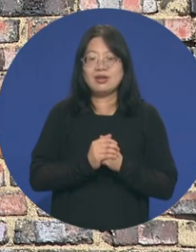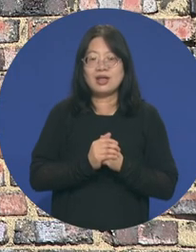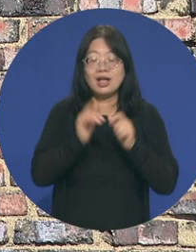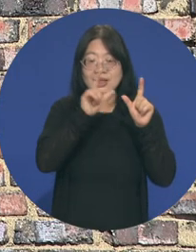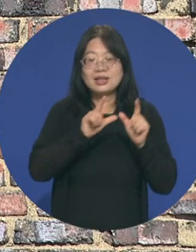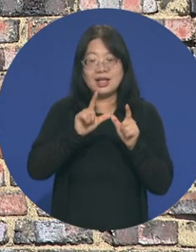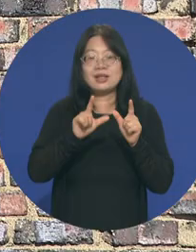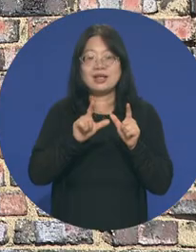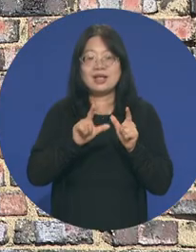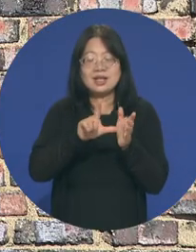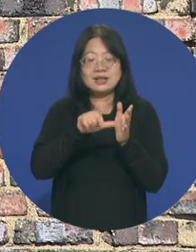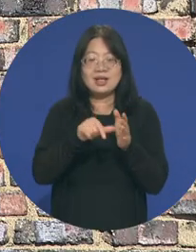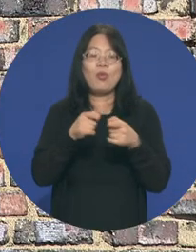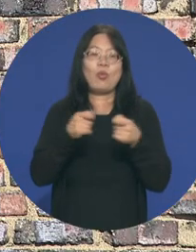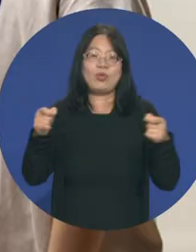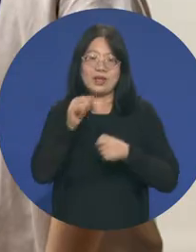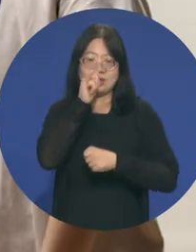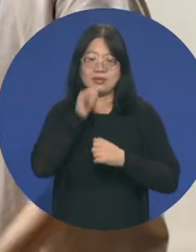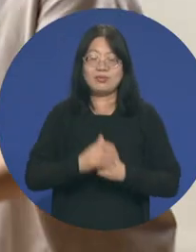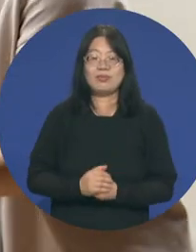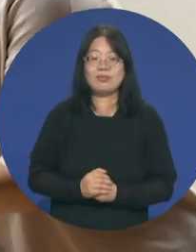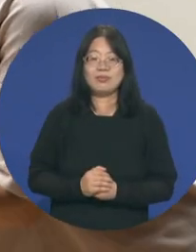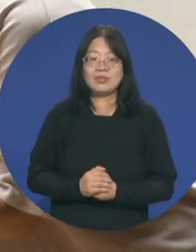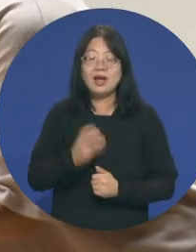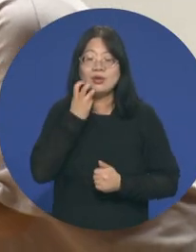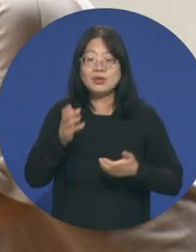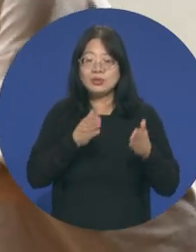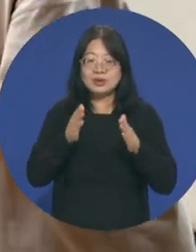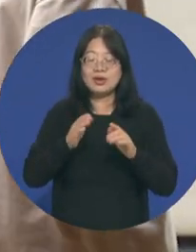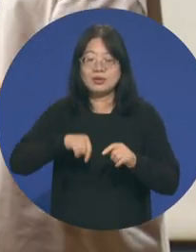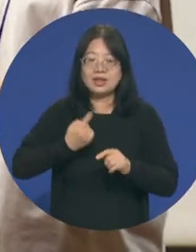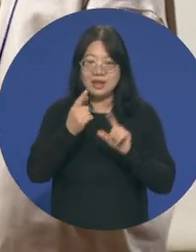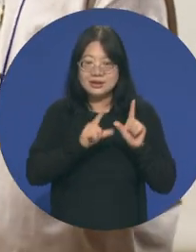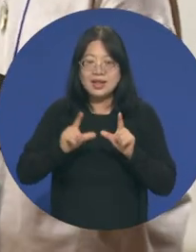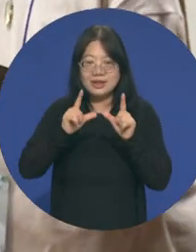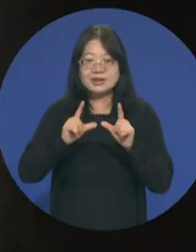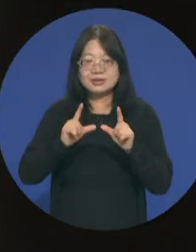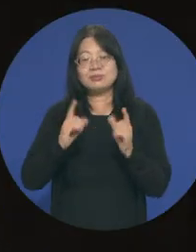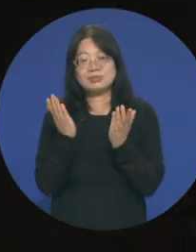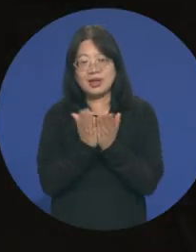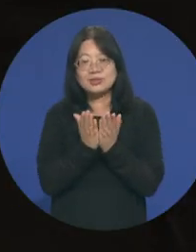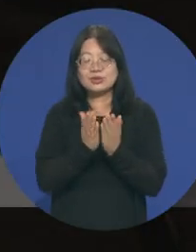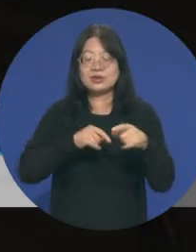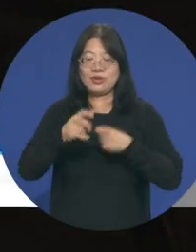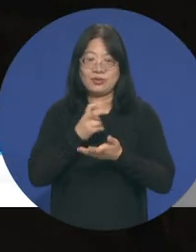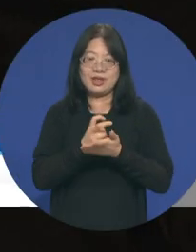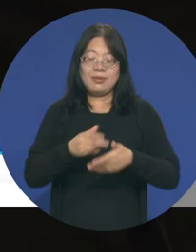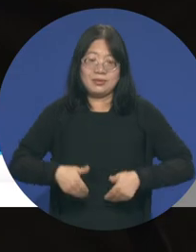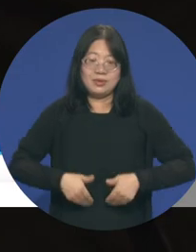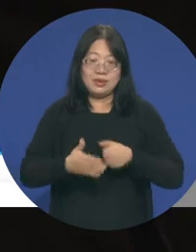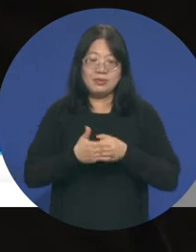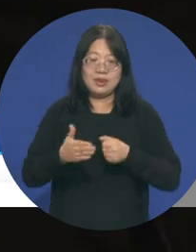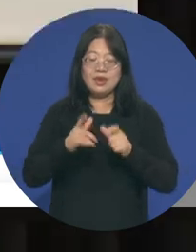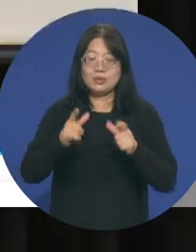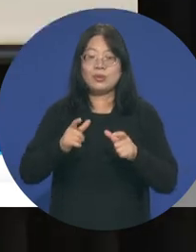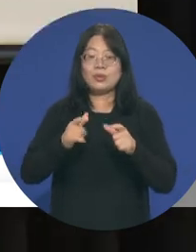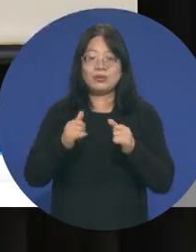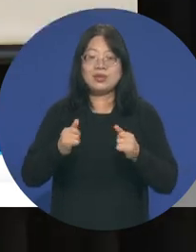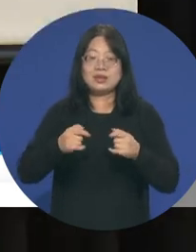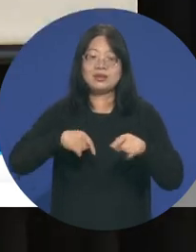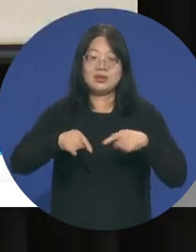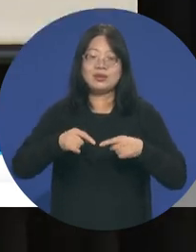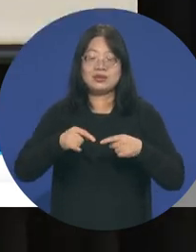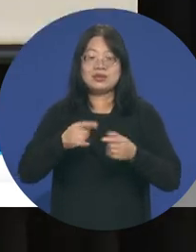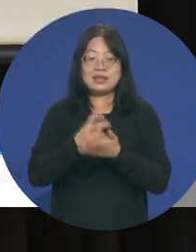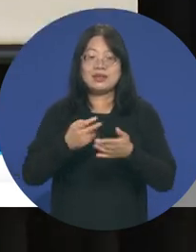기간도 장기화되는 추세입니다. 경기도는 1인 가구 맞춤형 정책의 필요성이 대두됨에 따라 도민 정책 참여단을